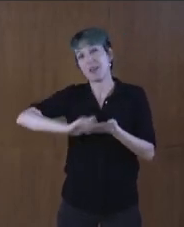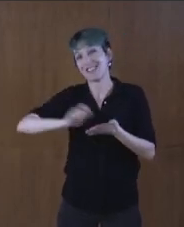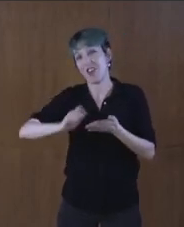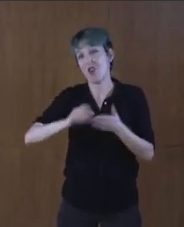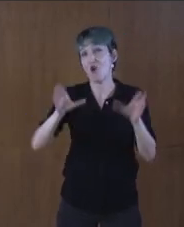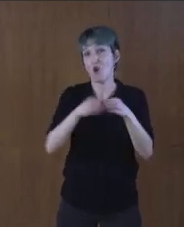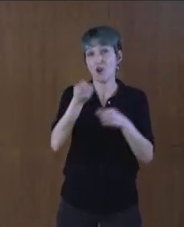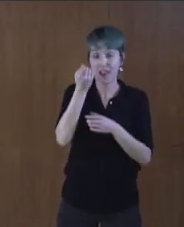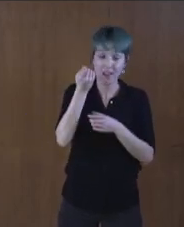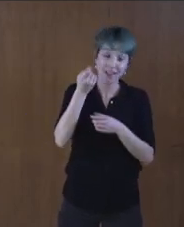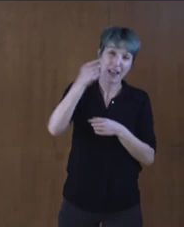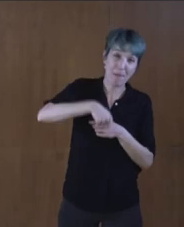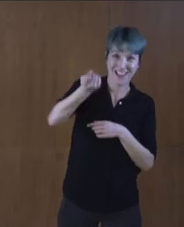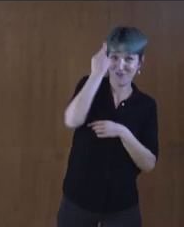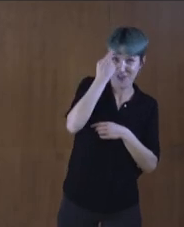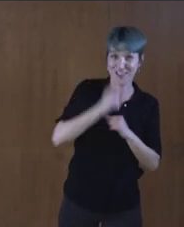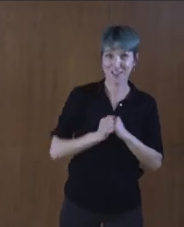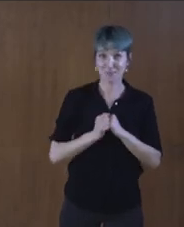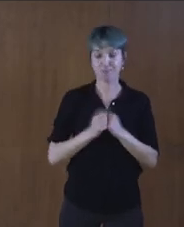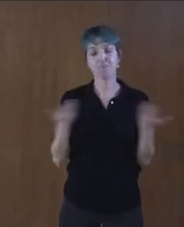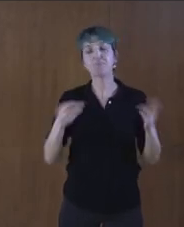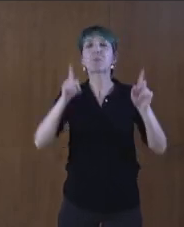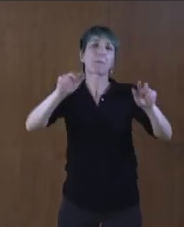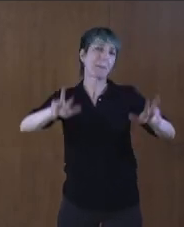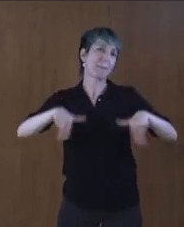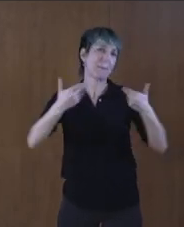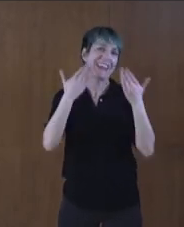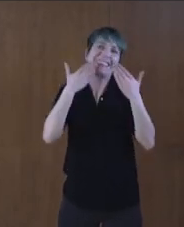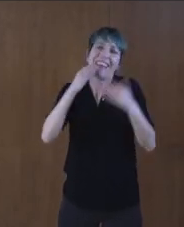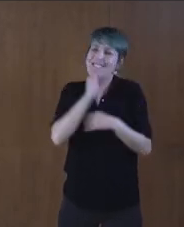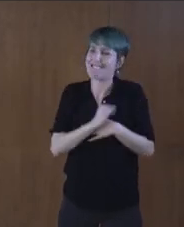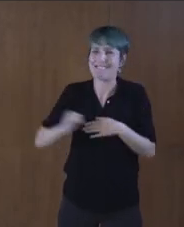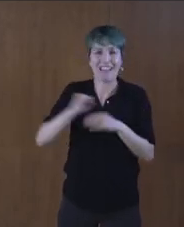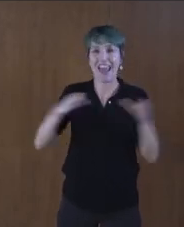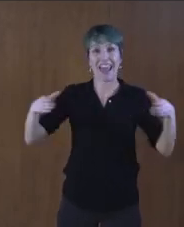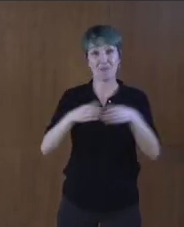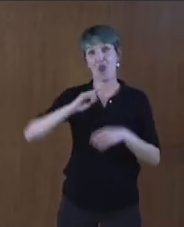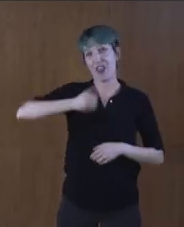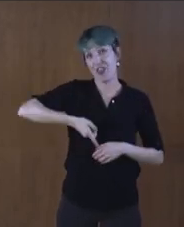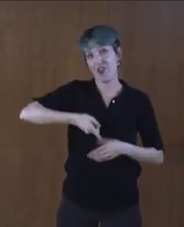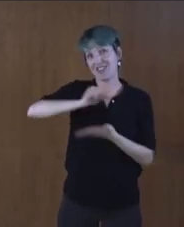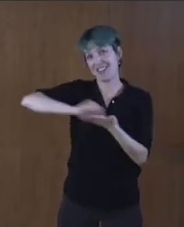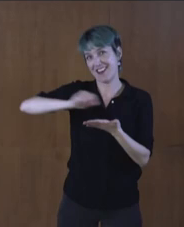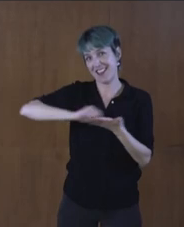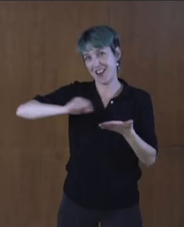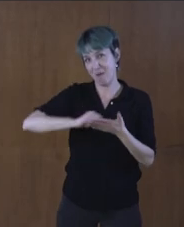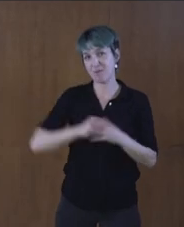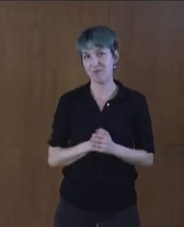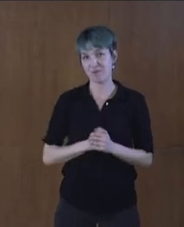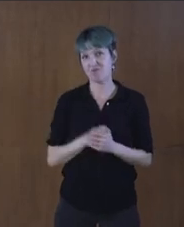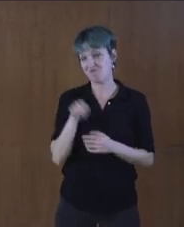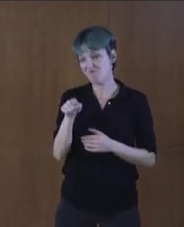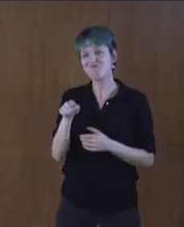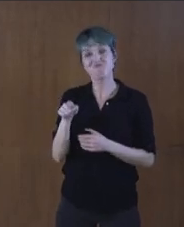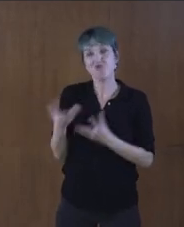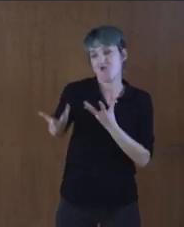Permeteu-me que agraeixi el meravellós equip de direcció i de secretaria que m'ha